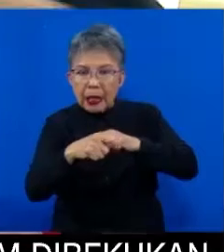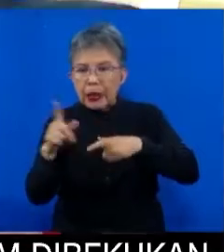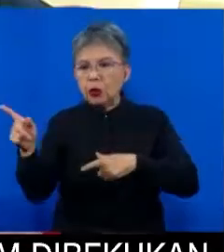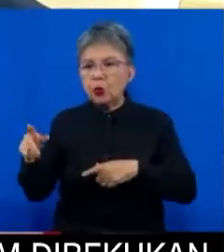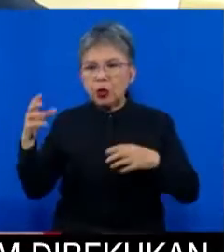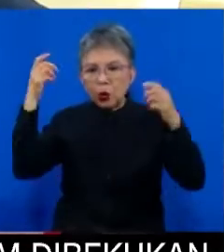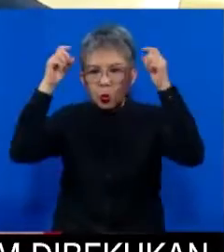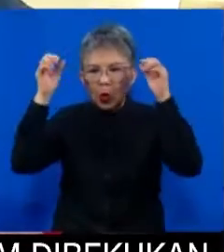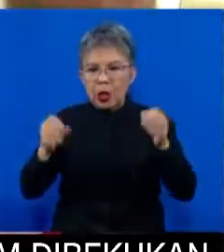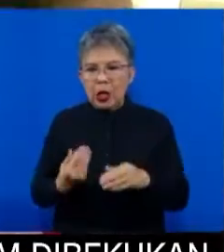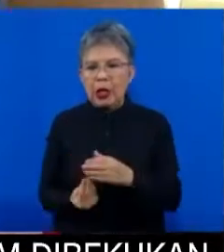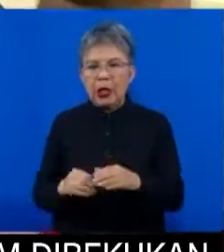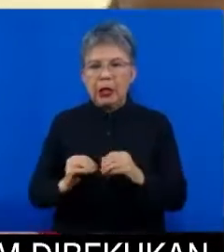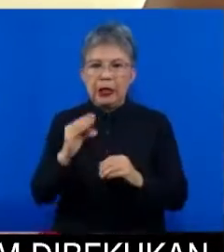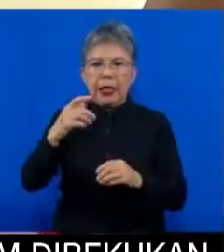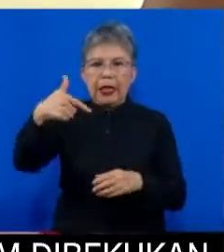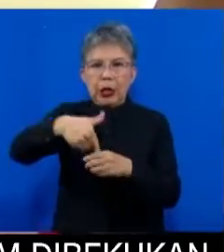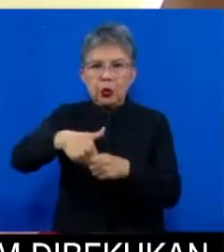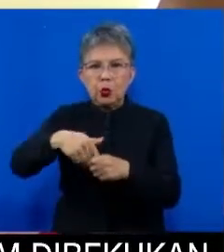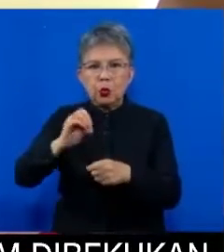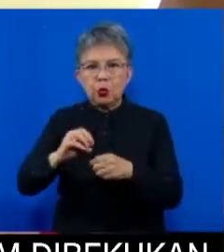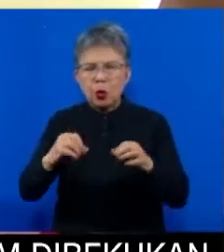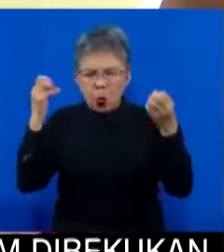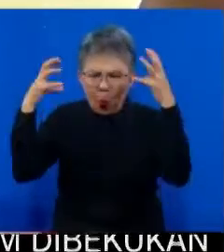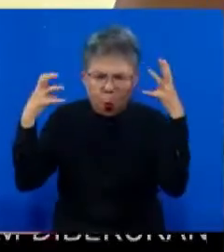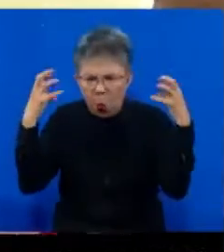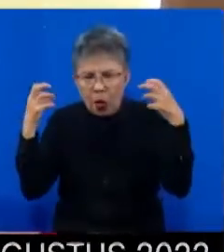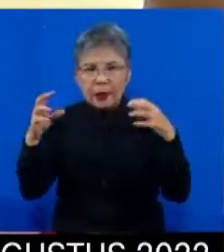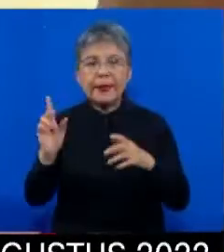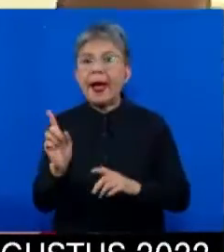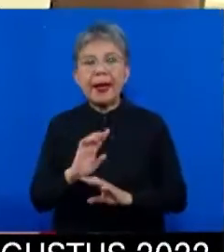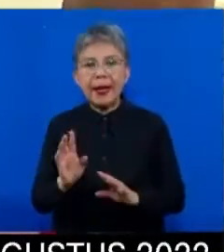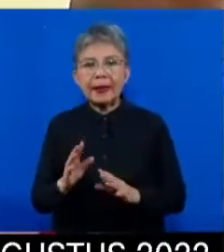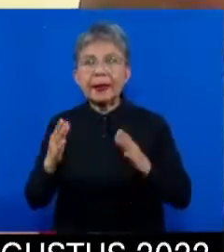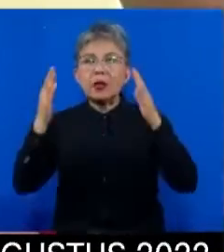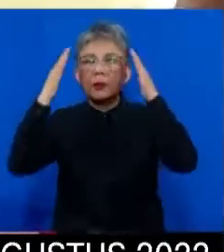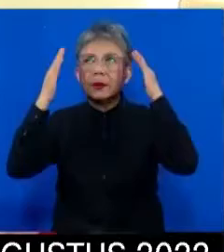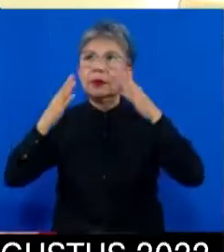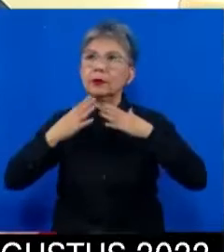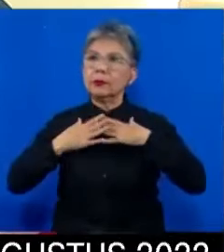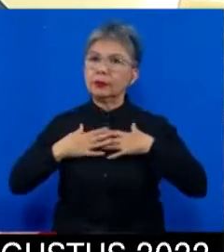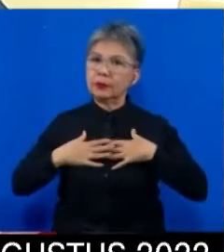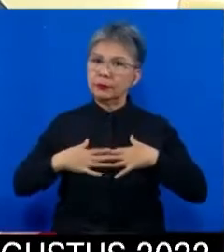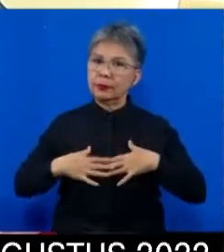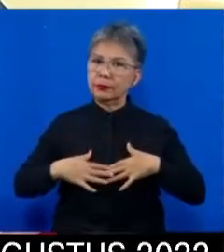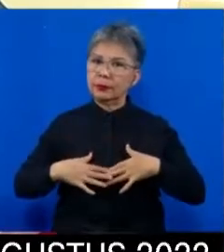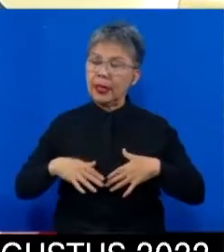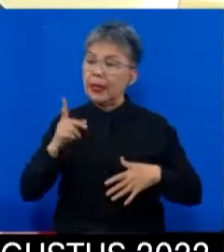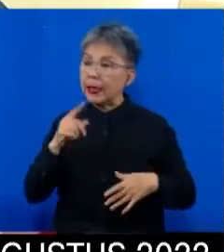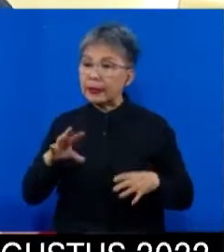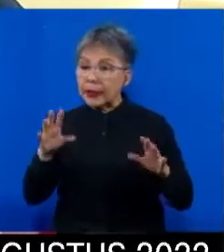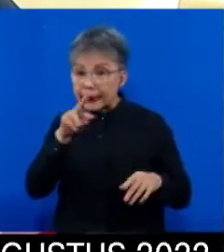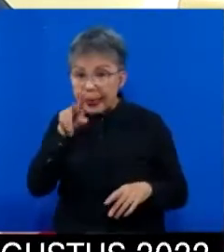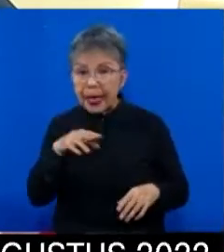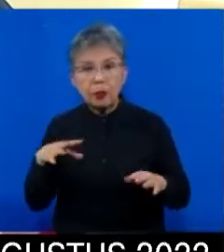bukan sesuatu yang menakutkan, bahwa krisis itu bukan sesuatu yang buruk. Justru dengan krisis itu kita bisa melihat ada peluang-peluang